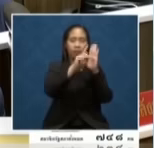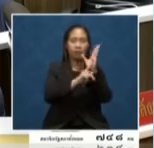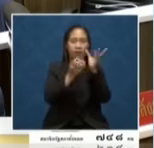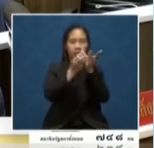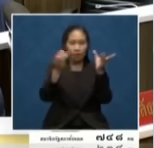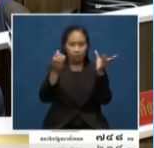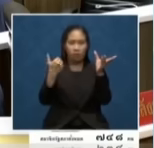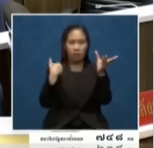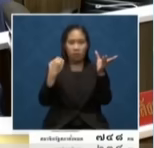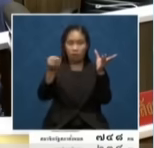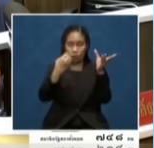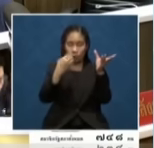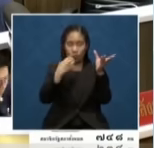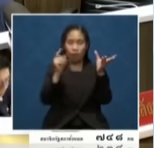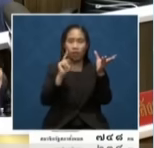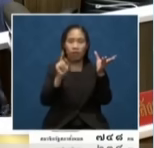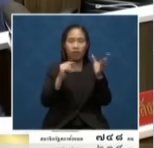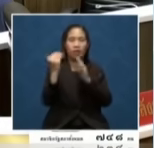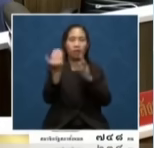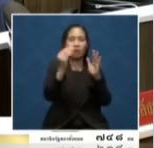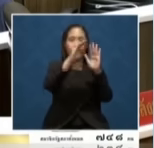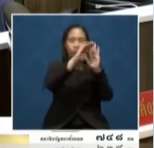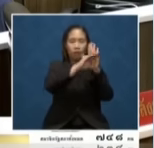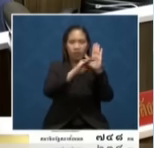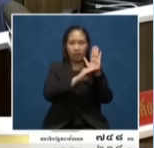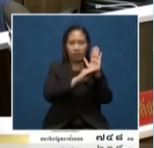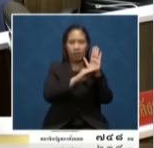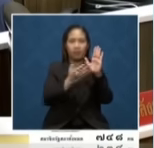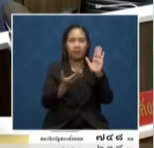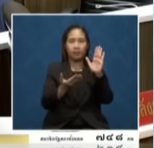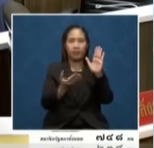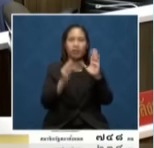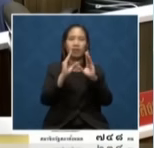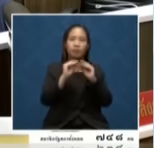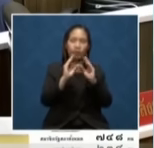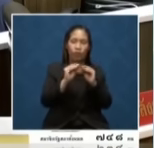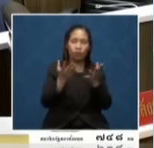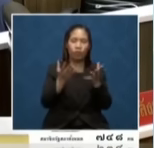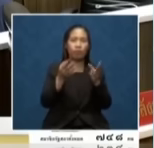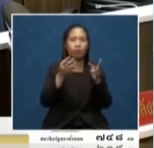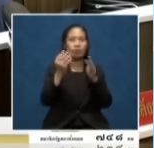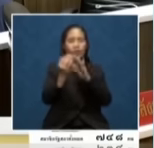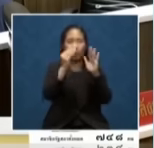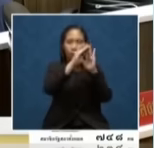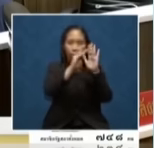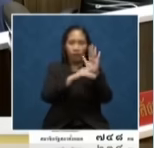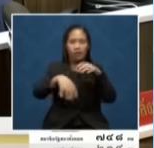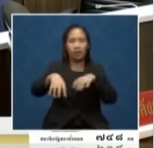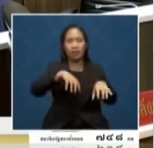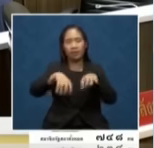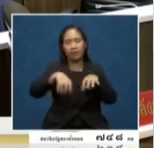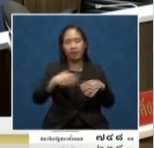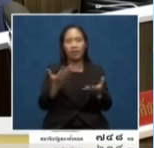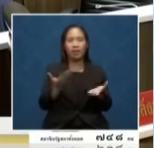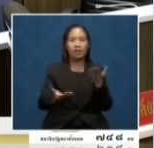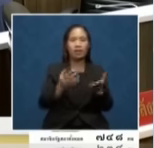แค่ไหนวิกฤตศรัทธาเลือกตั้งสมัยน่าจะสูญพันธุ์หรือเปล่าสูตร 4นี้ไม่มีโอกาสเป็นไปได้มั้ยฮะเพราะดูคะแนนแล้วคือแบบเออมันๆรวม